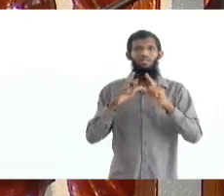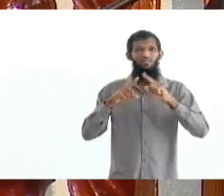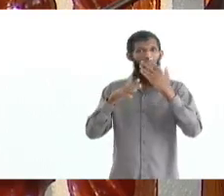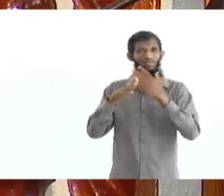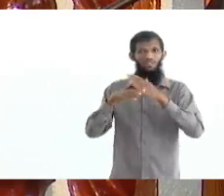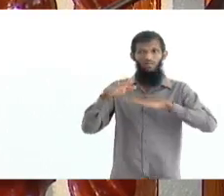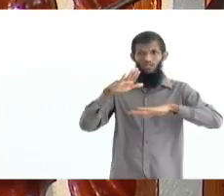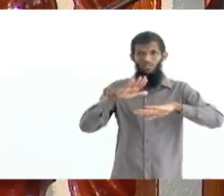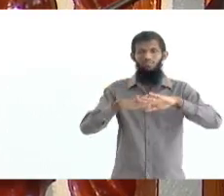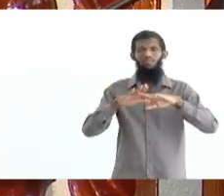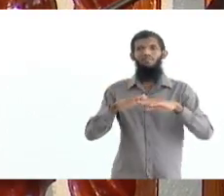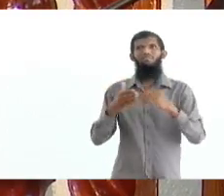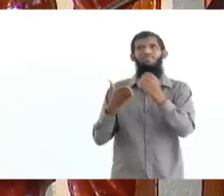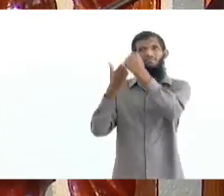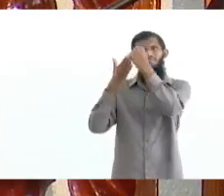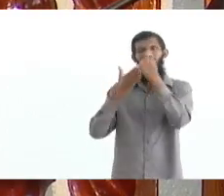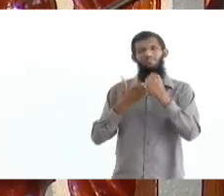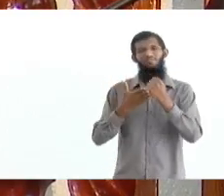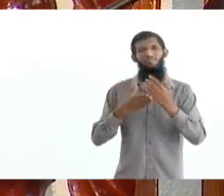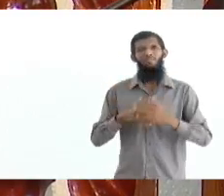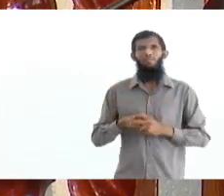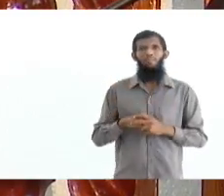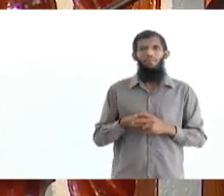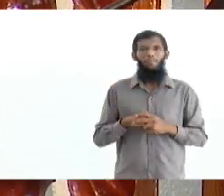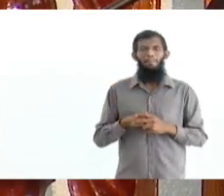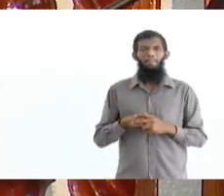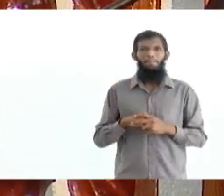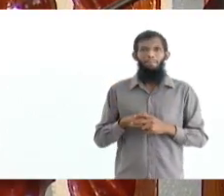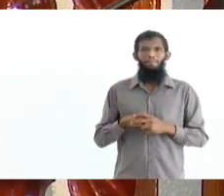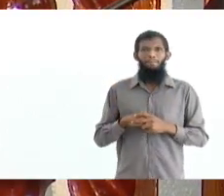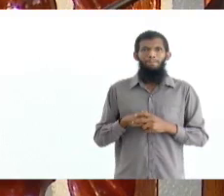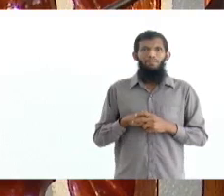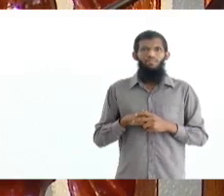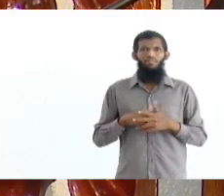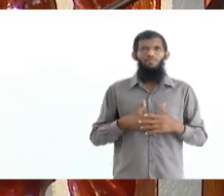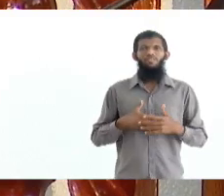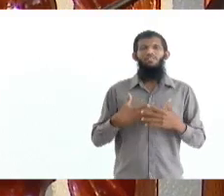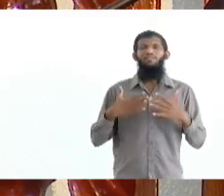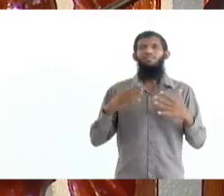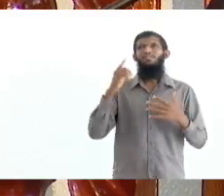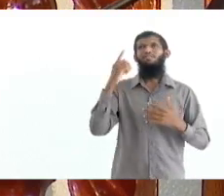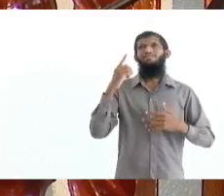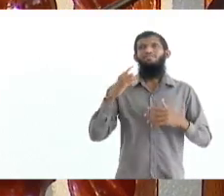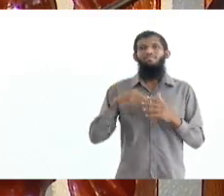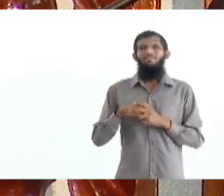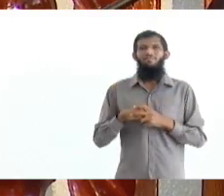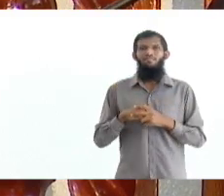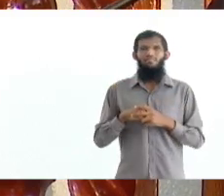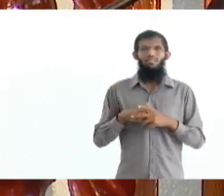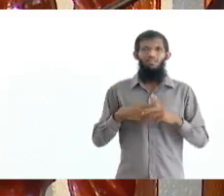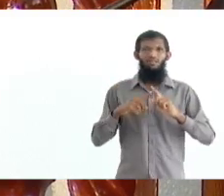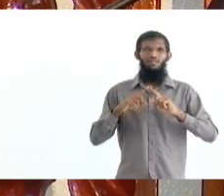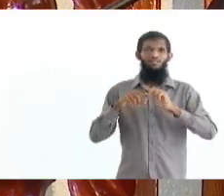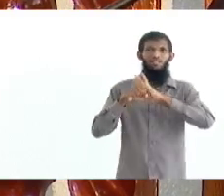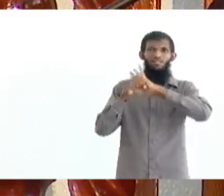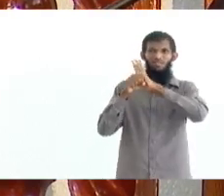تريوا بايكم غالوان ديو هدوا بودكروي رسكلاك كورونا امها